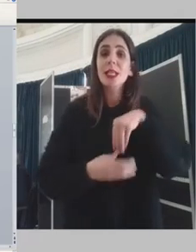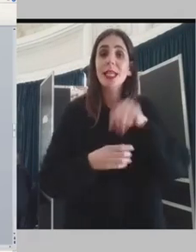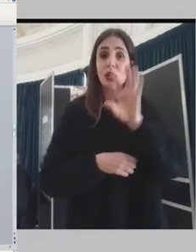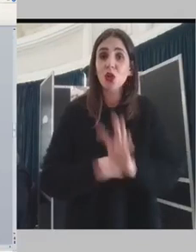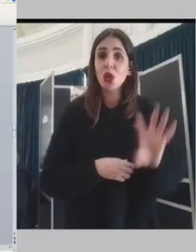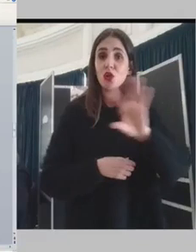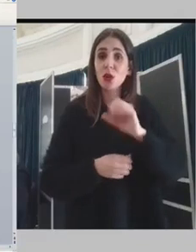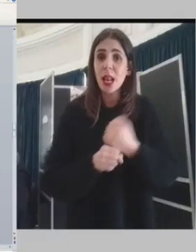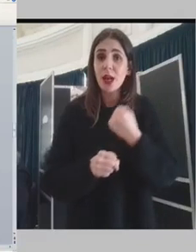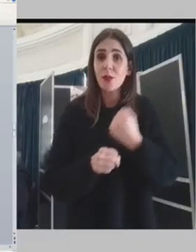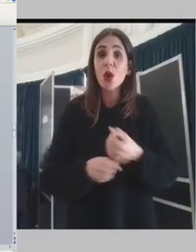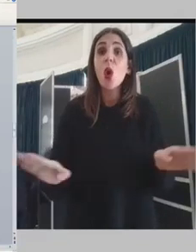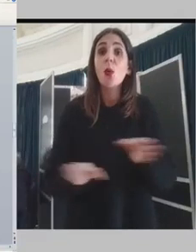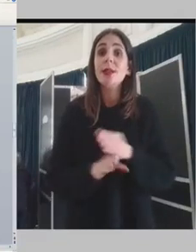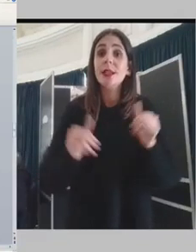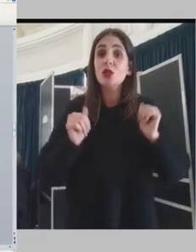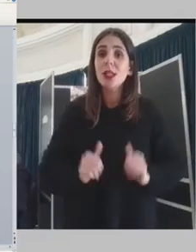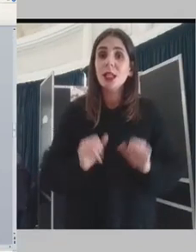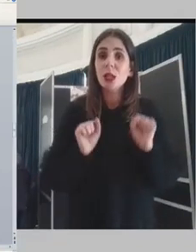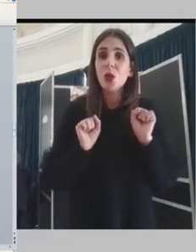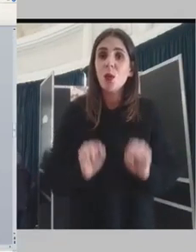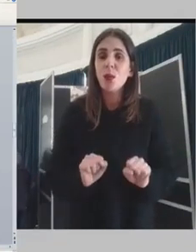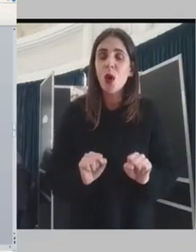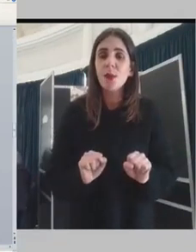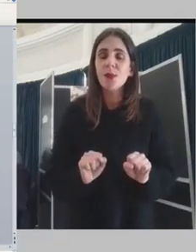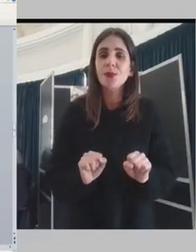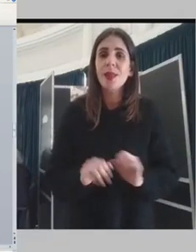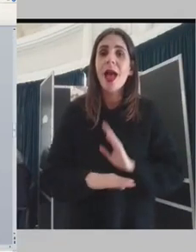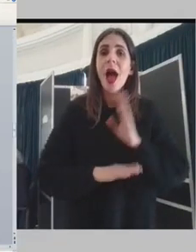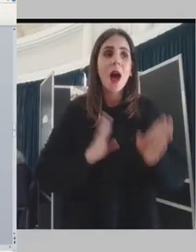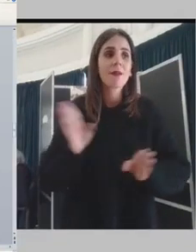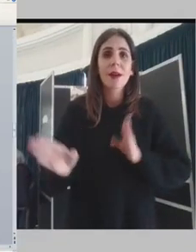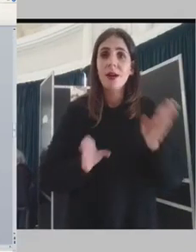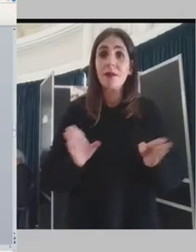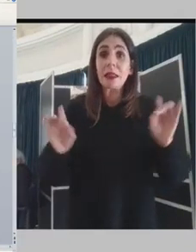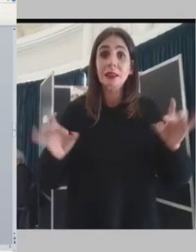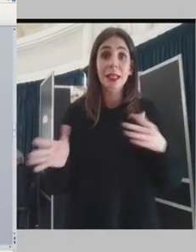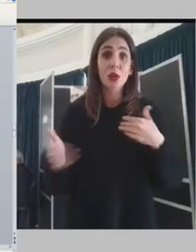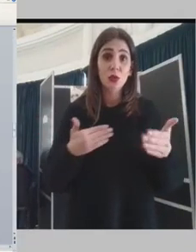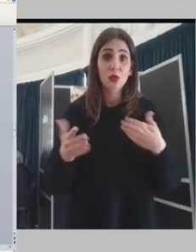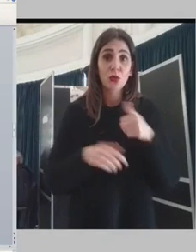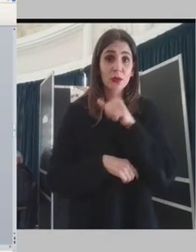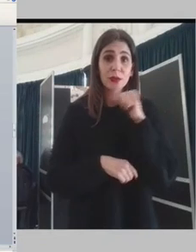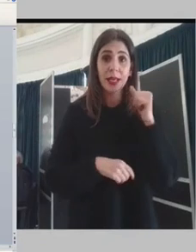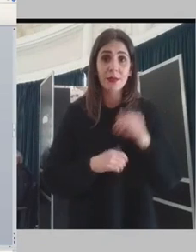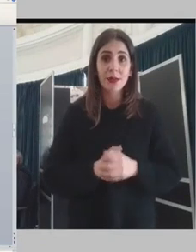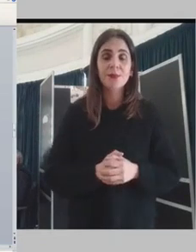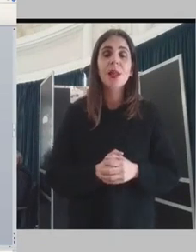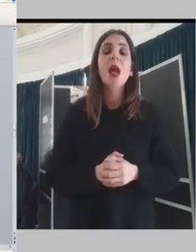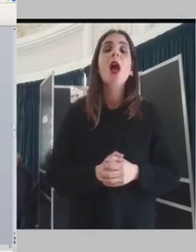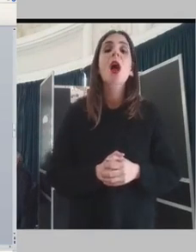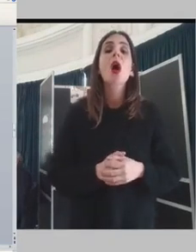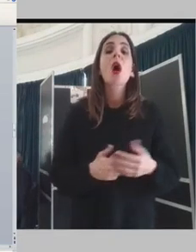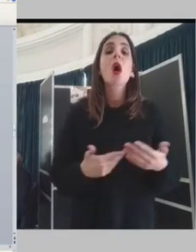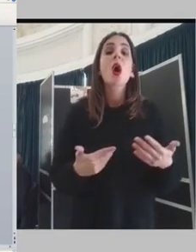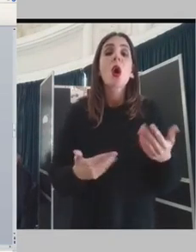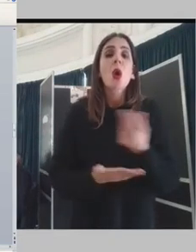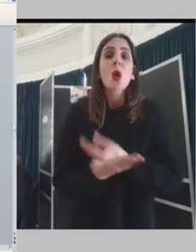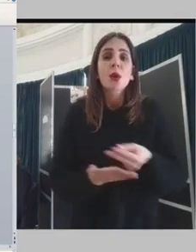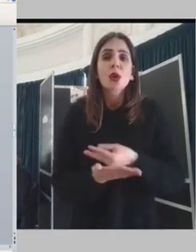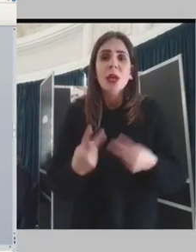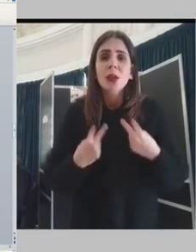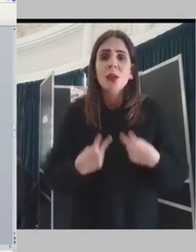cittadino può recarsi laddove è necessario un intervento. L'app Progetto Vita la potete invece scaricare